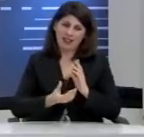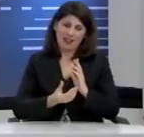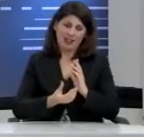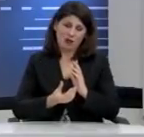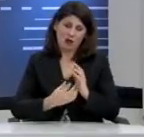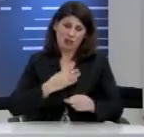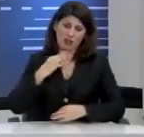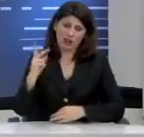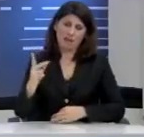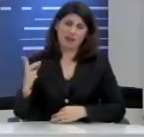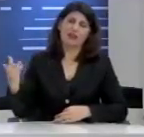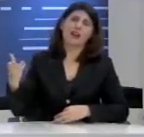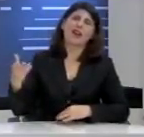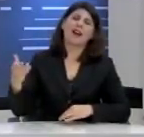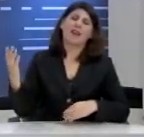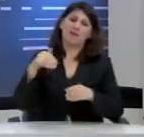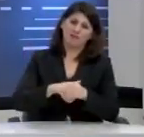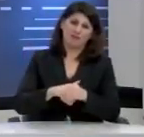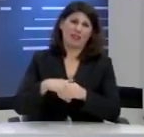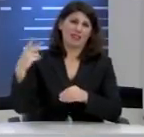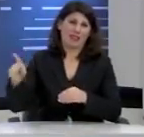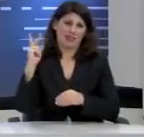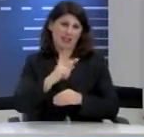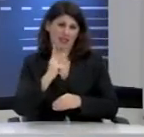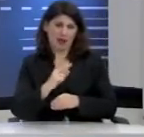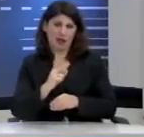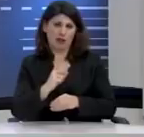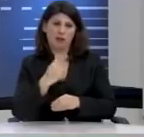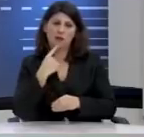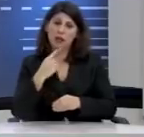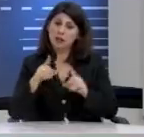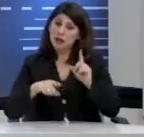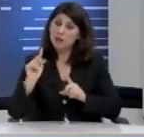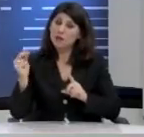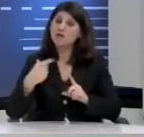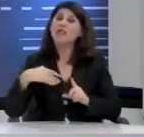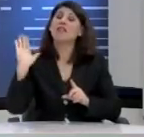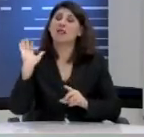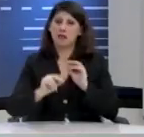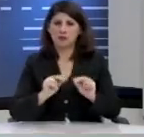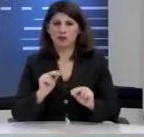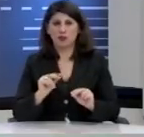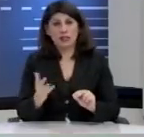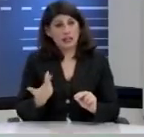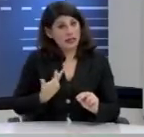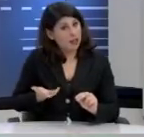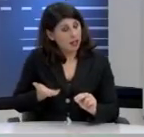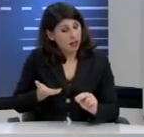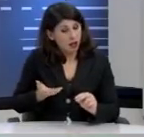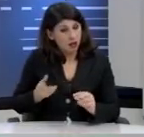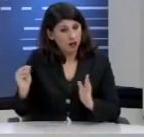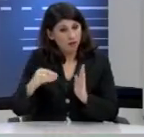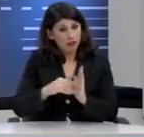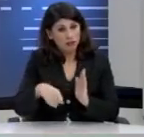μορφή ή και ακόμα και αν ερχόταν θα ήταν πολύ πιο εύκολο να βγει. Κάποιοι βουλευτές μου δεν θα ψηφίσουν. Γιατί λοιπόν τον φέρνω σε αυτή τη